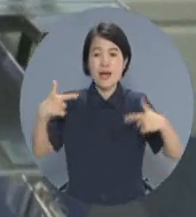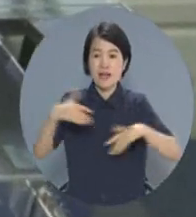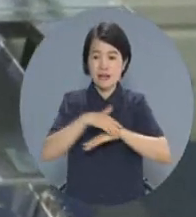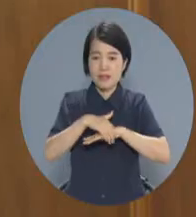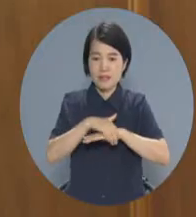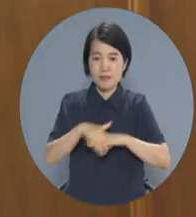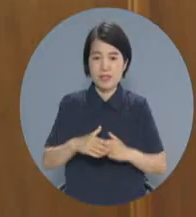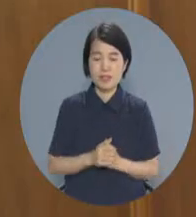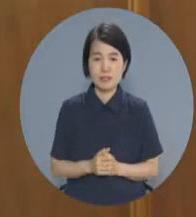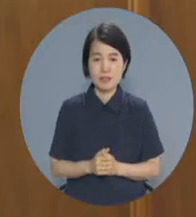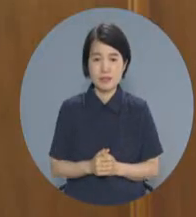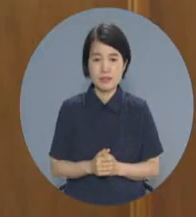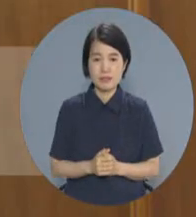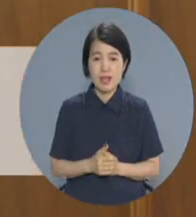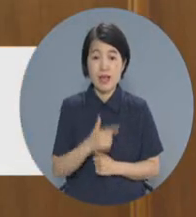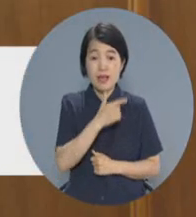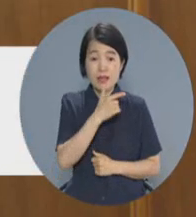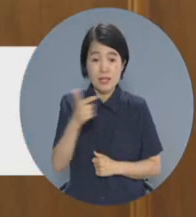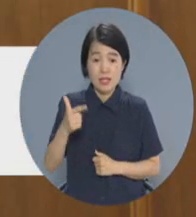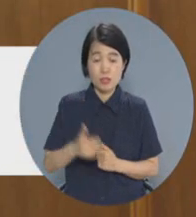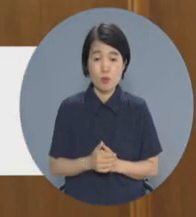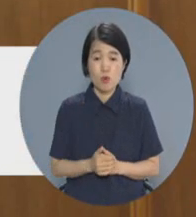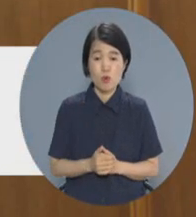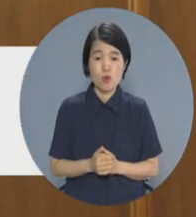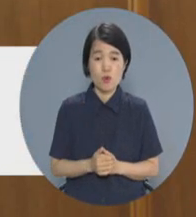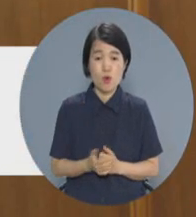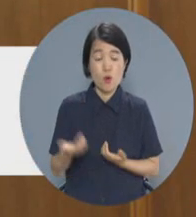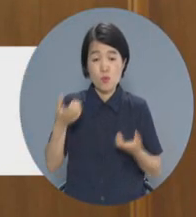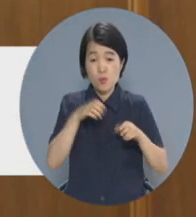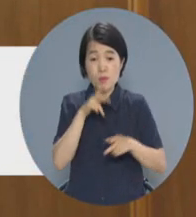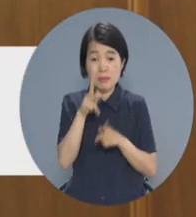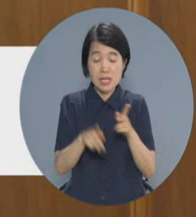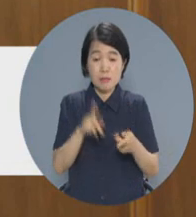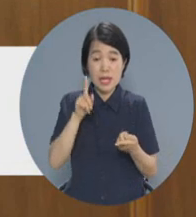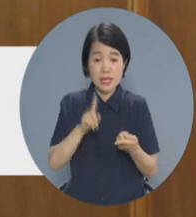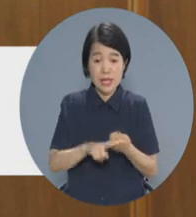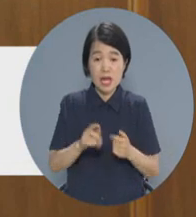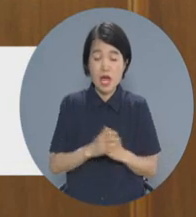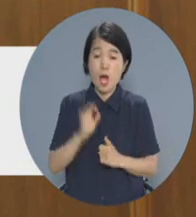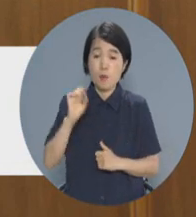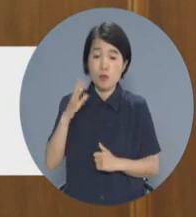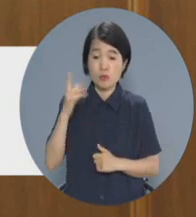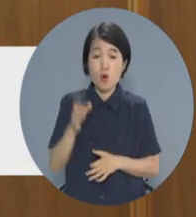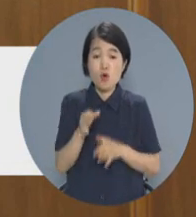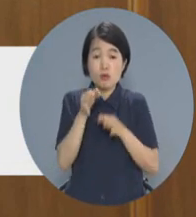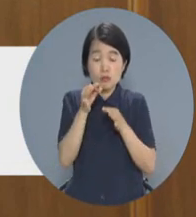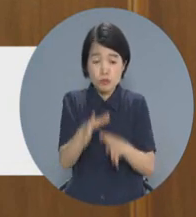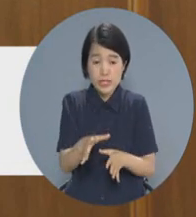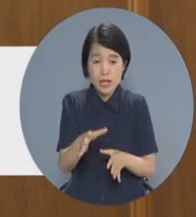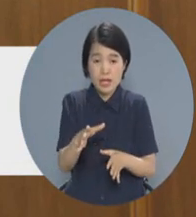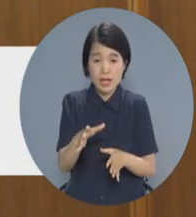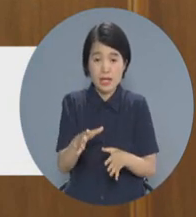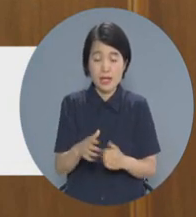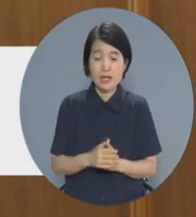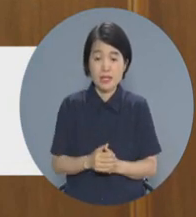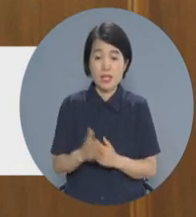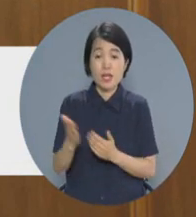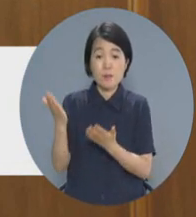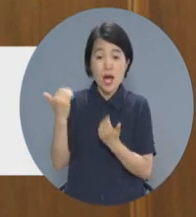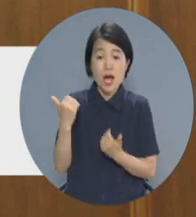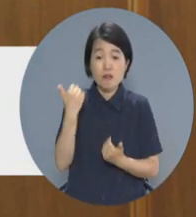덧붙였습니다. 대규모 소재 부품 산업에 대한 포스코의 투자를